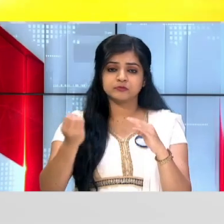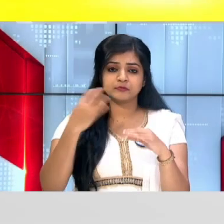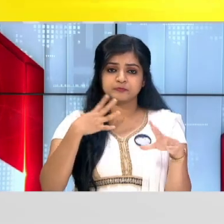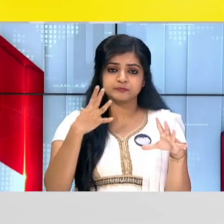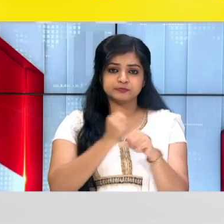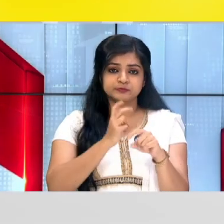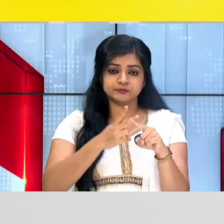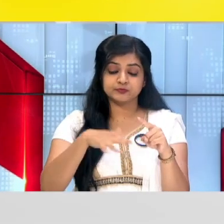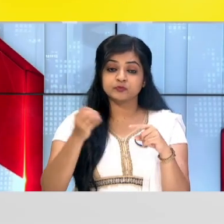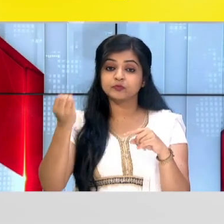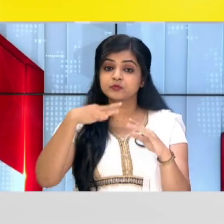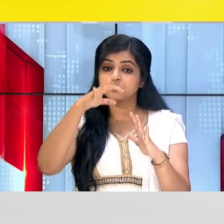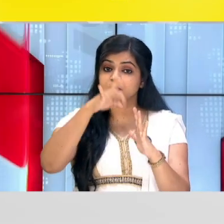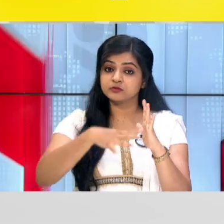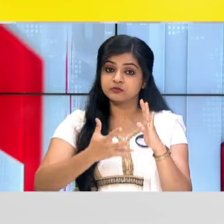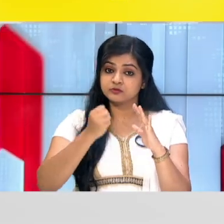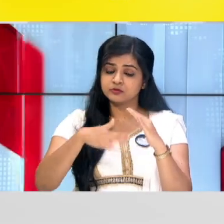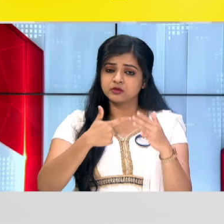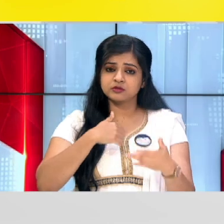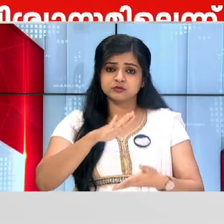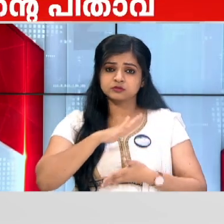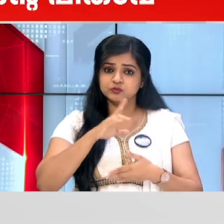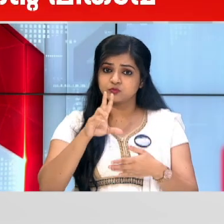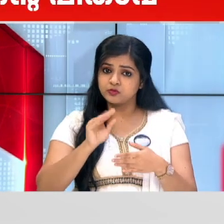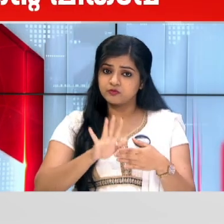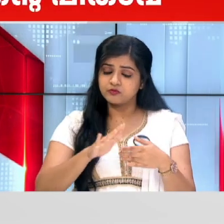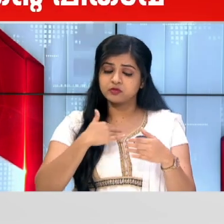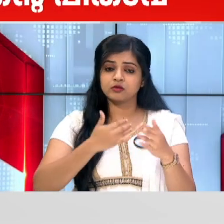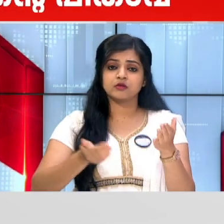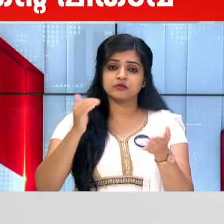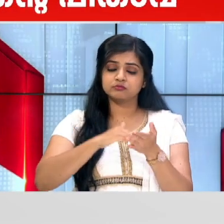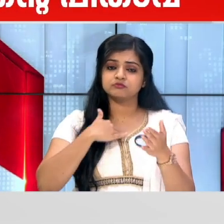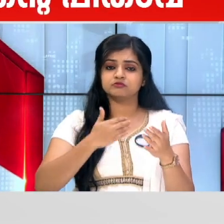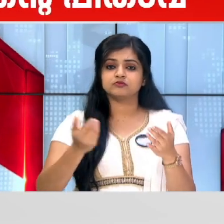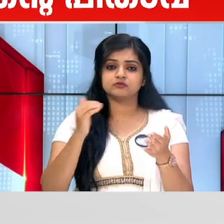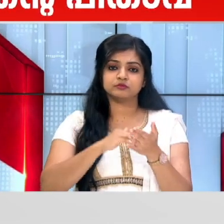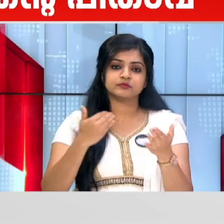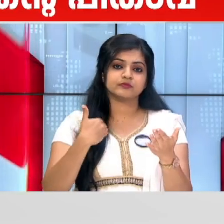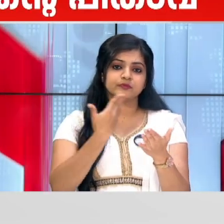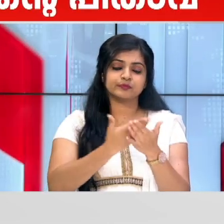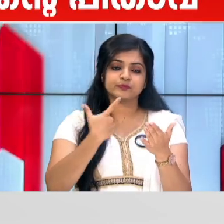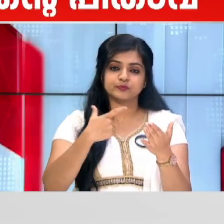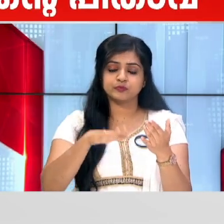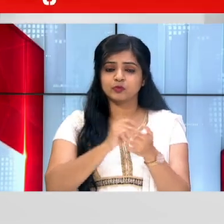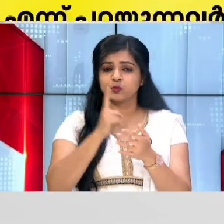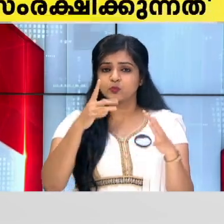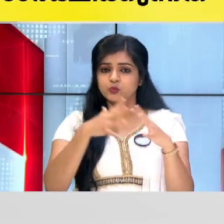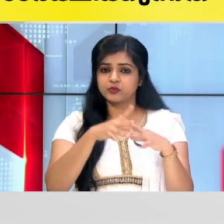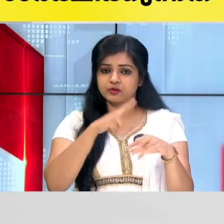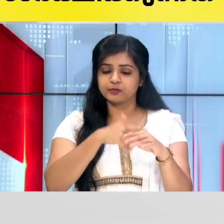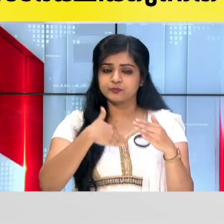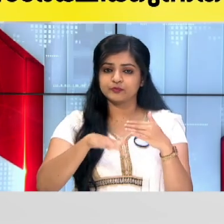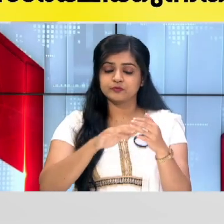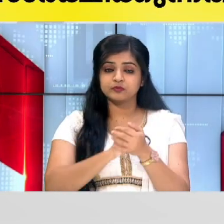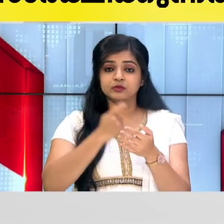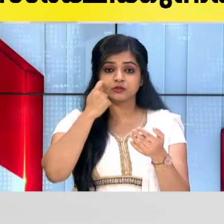അത് കിട്ടിക്കഴിഞ്ഞാൽ എനിക്ക് തൃപ്തിയല്ല എന്ന് തോന്നുകയാണെങ്കിൽ ഞാൻ അത് അടുത്ത സ്റ്റേജിലോട്ട് പോകും. ഒരാഴ്ചക്കകത്ത് ഞാൻ എൻ്റെ